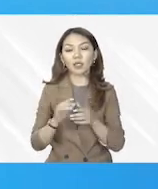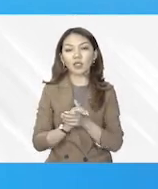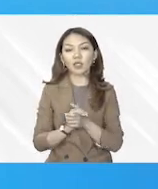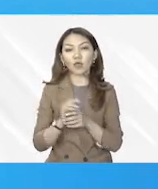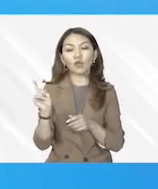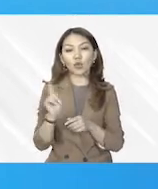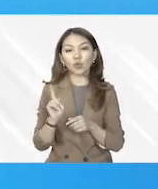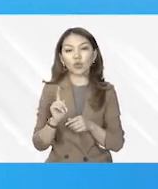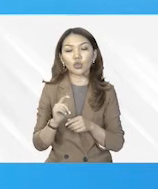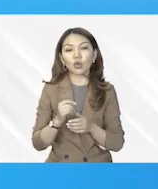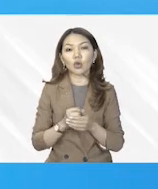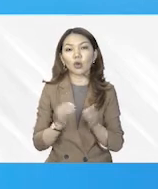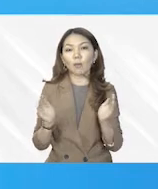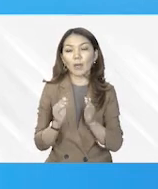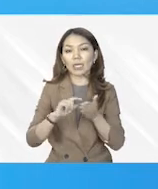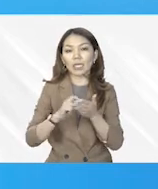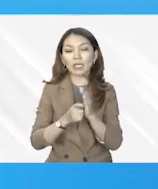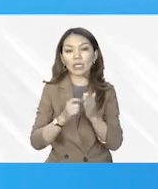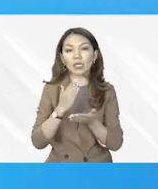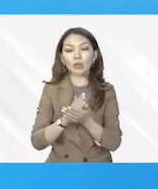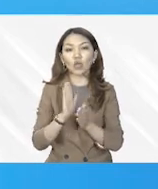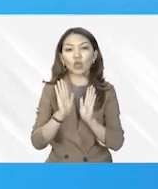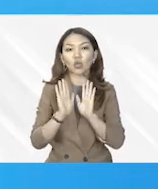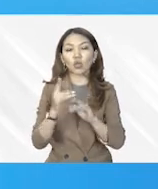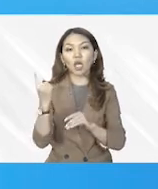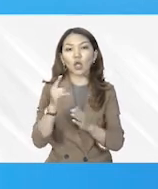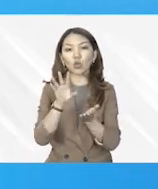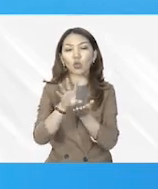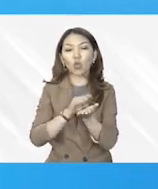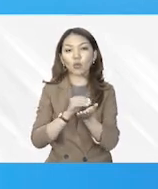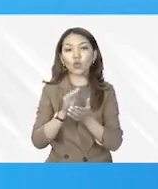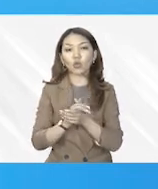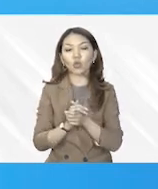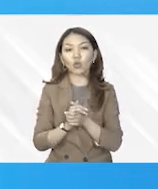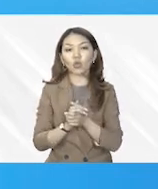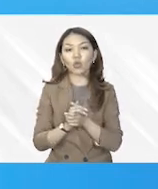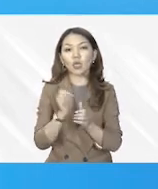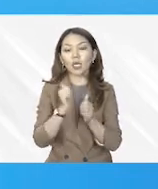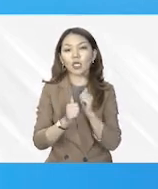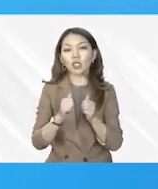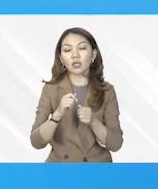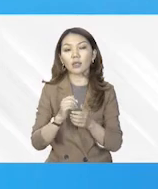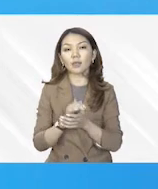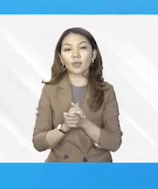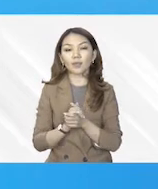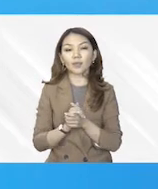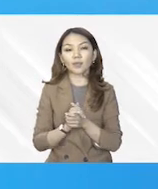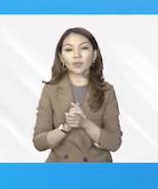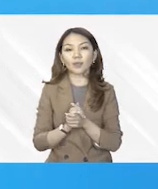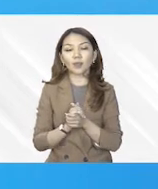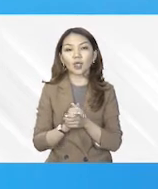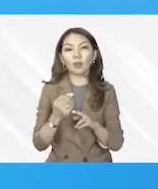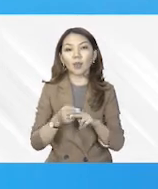в том, что дочерние клетки имеют только одну копию каждой гомологичной хромосомы, поэтому во время профазы 2 не